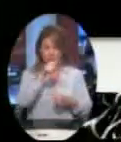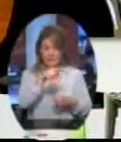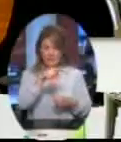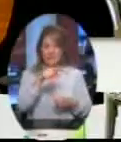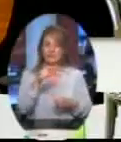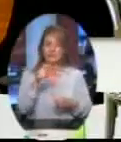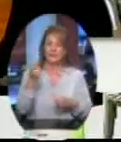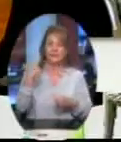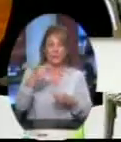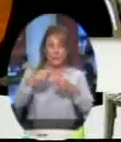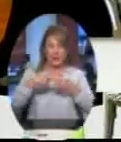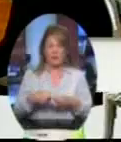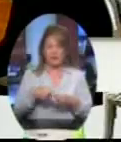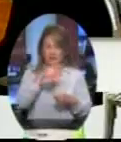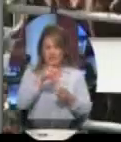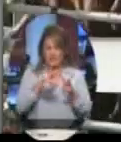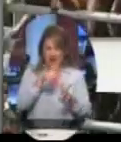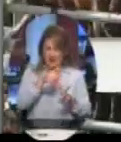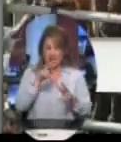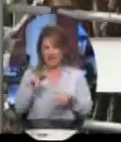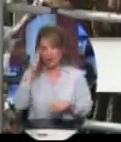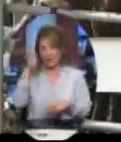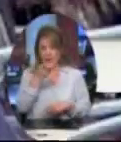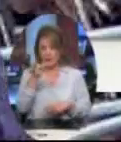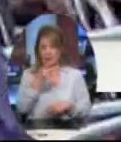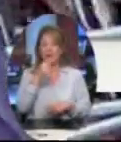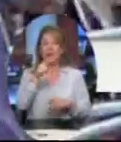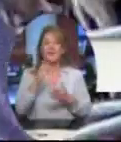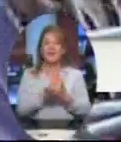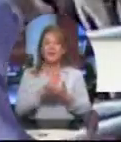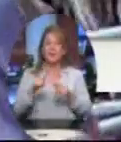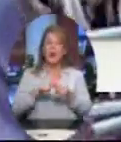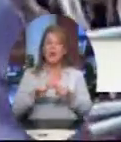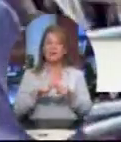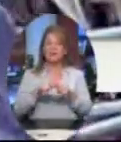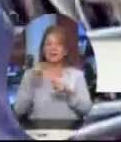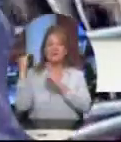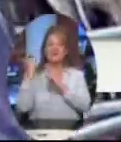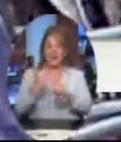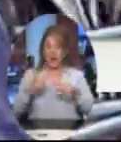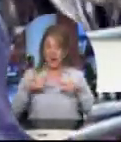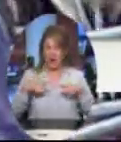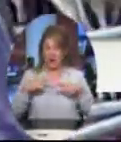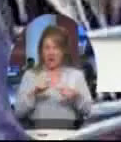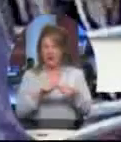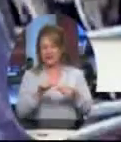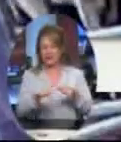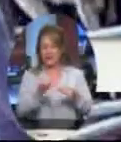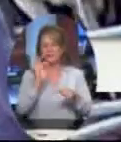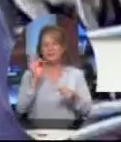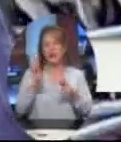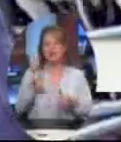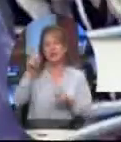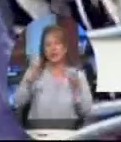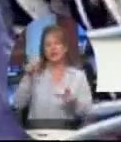וחבר הכנסת מוסי רז ממרץ הציעו לסמן את הבשר שהגיע במשלוח חי בכדי לאפשר לקונים להחליט אם